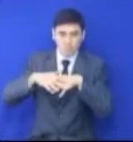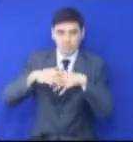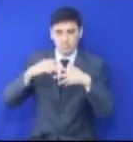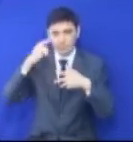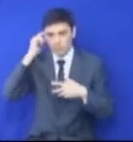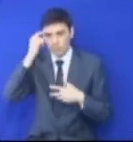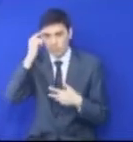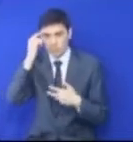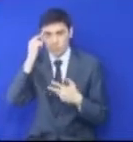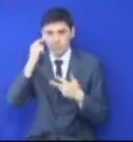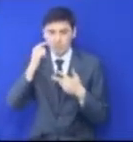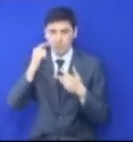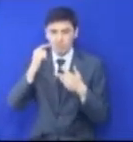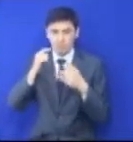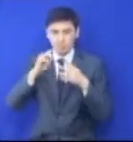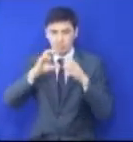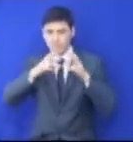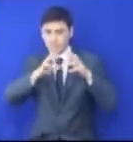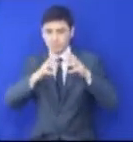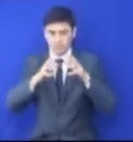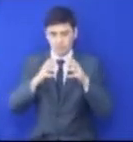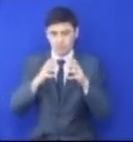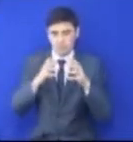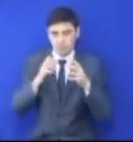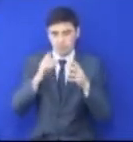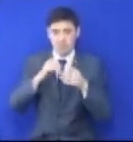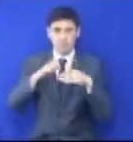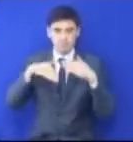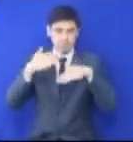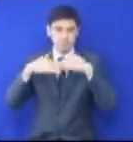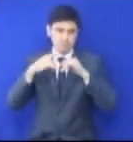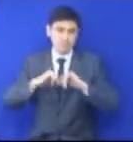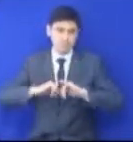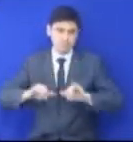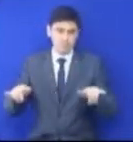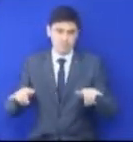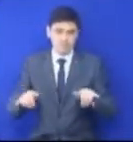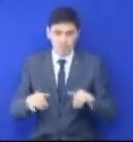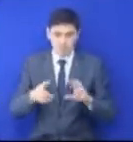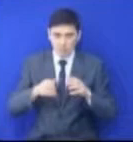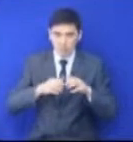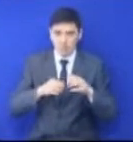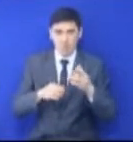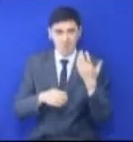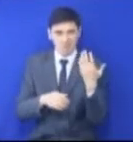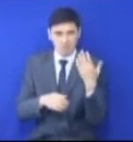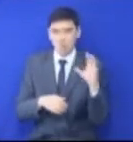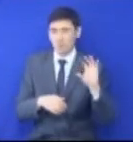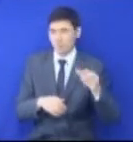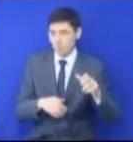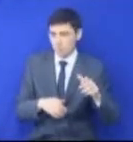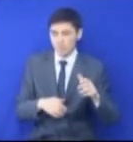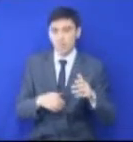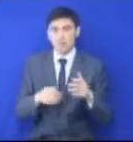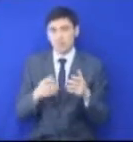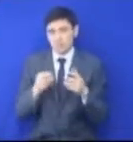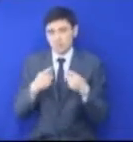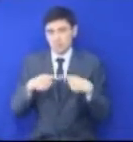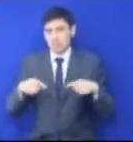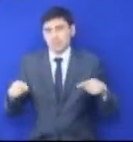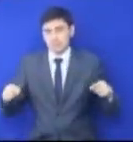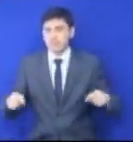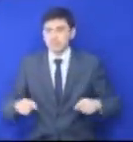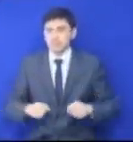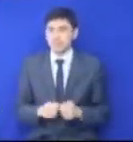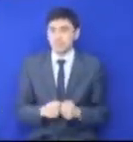визуального. Первый чемпионат города проводился по 7 дисциплинам. Сборка на скорость одной рукой, повтор определенной сборки и так далее. И,